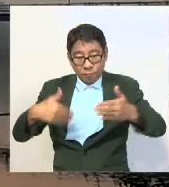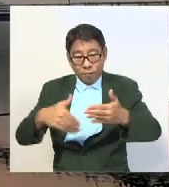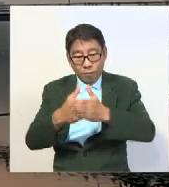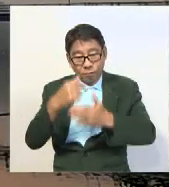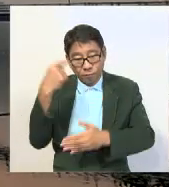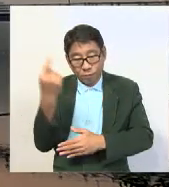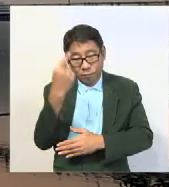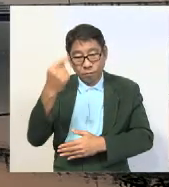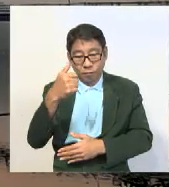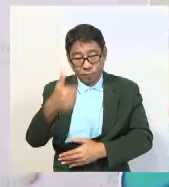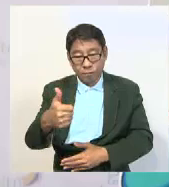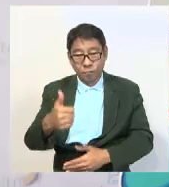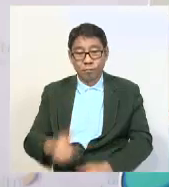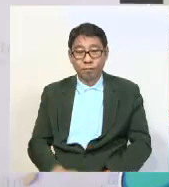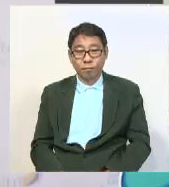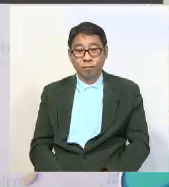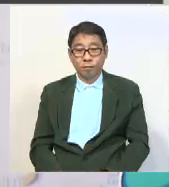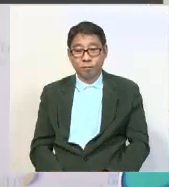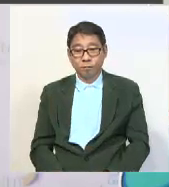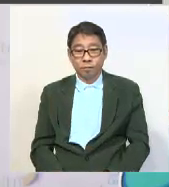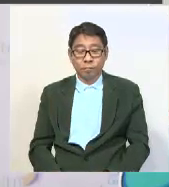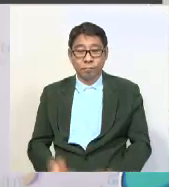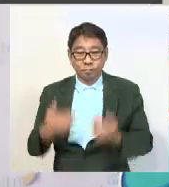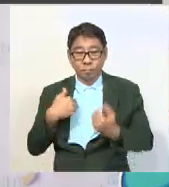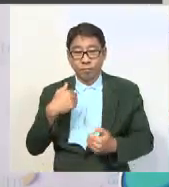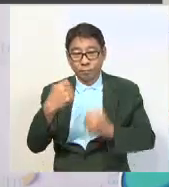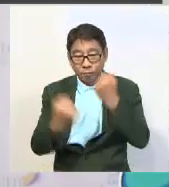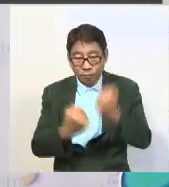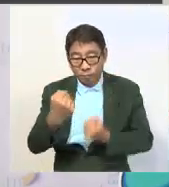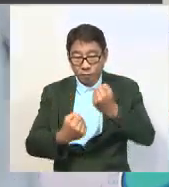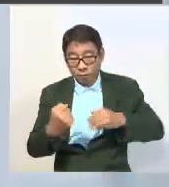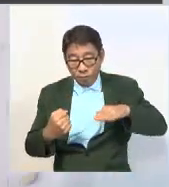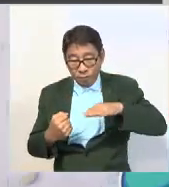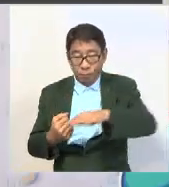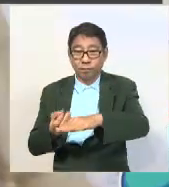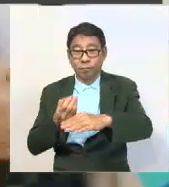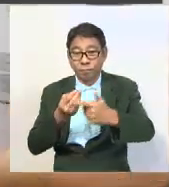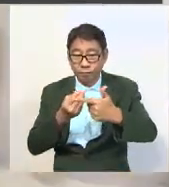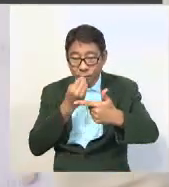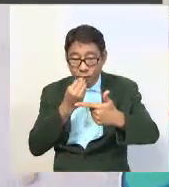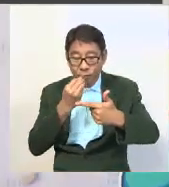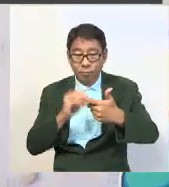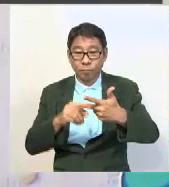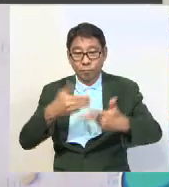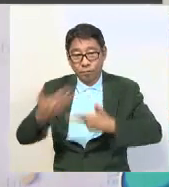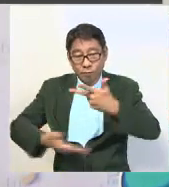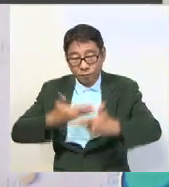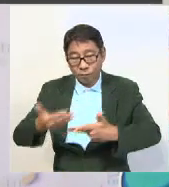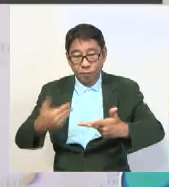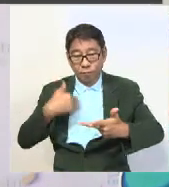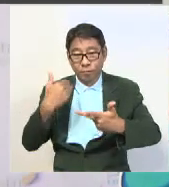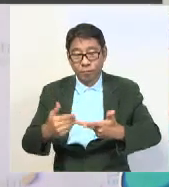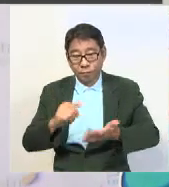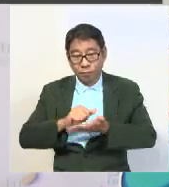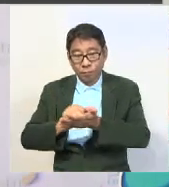การท่องเที่ยวได้ดีขึ้น ค่าเดินมันจะมีค่าเดินทางใช่ไหมคะมันก็จะมีค่ากินค่าไปช้อปปิ้งใช่ไหมค่าไ